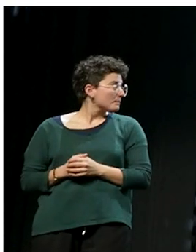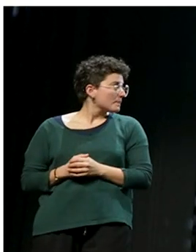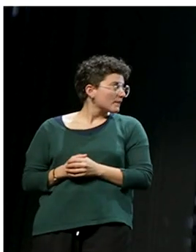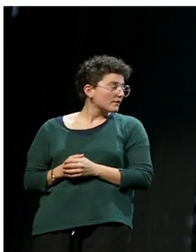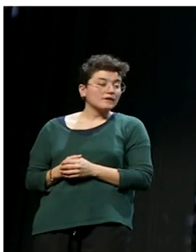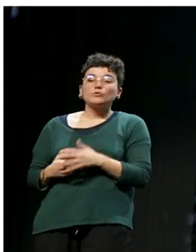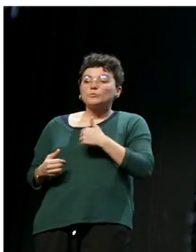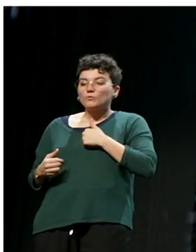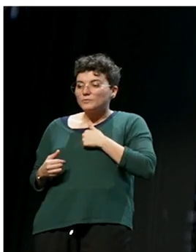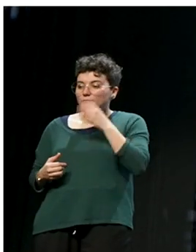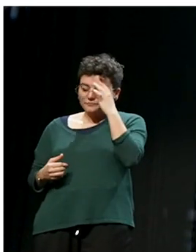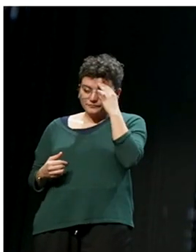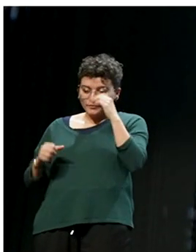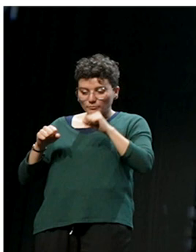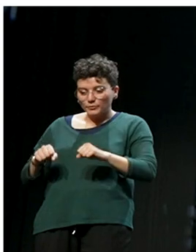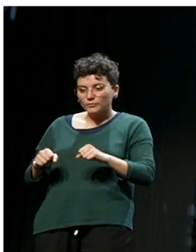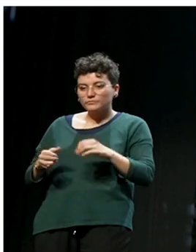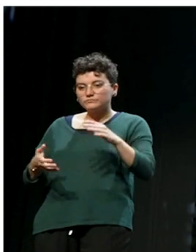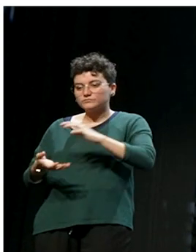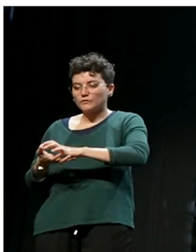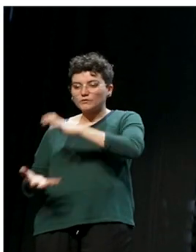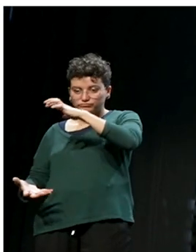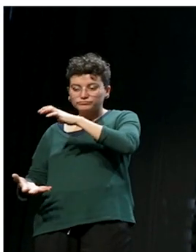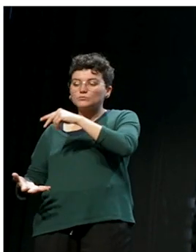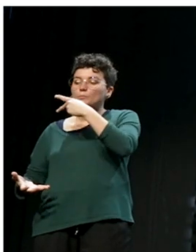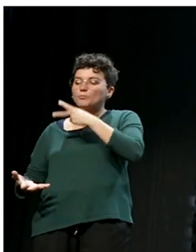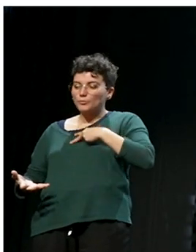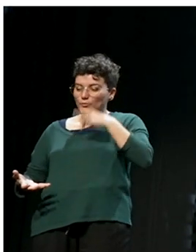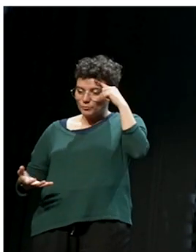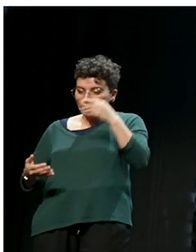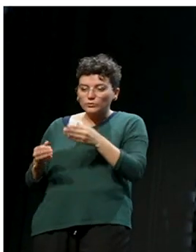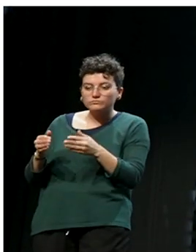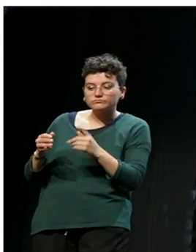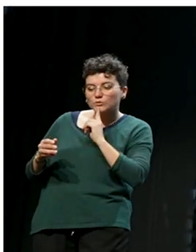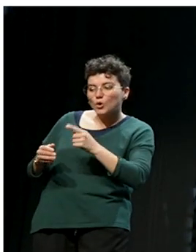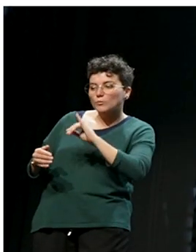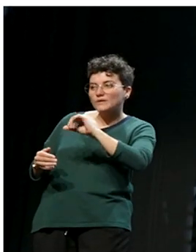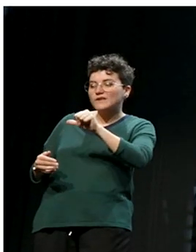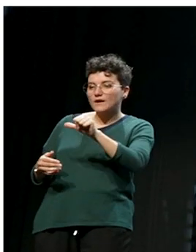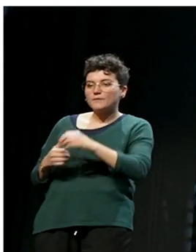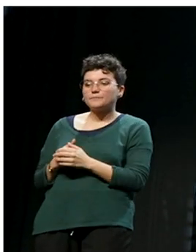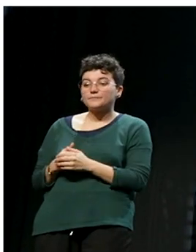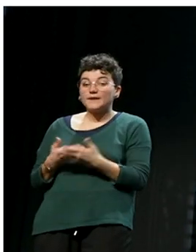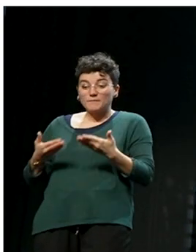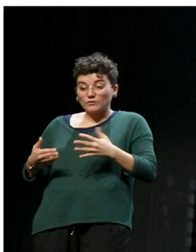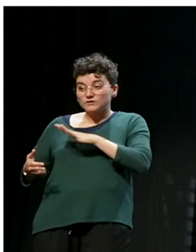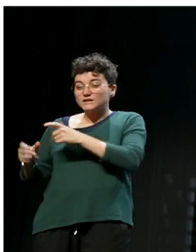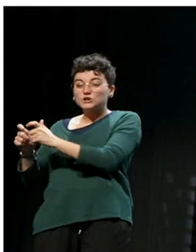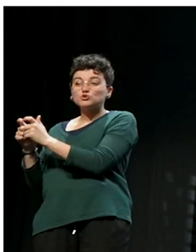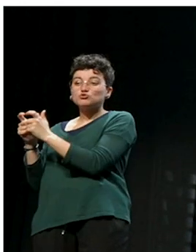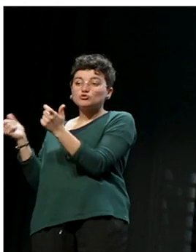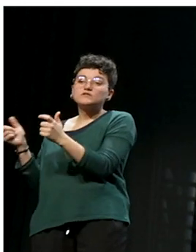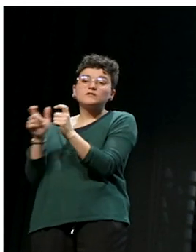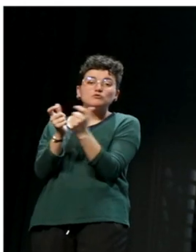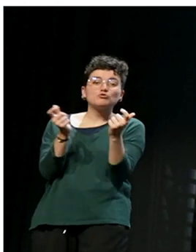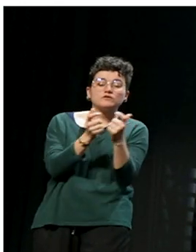peux mettre tout ça à mouliner et j'aurai ma propre IA personnelle. Voilà. Et donc, actuellement, il y a beaucoup de sociétés qui travaillent plutôt, là, c'est dans le domaine de la